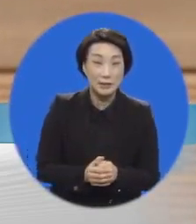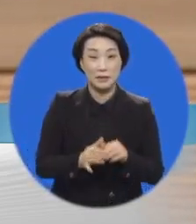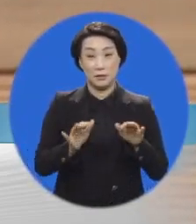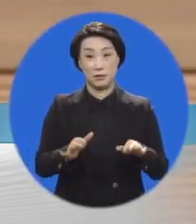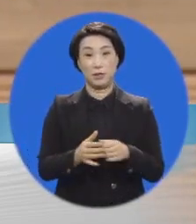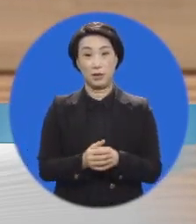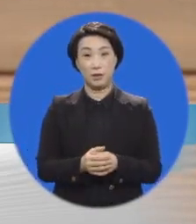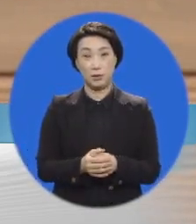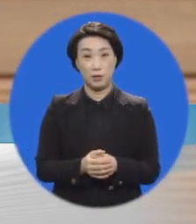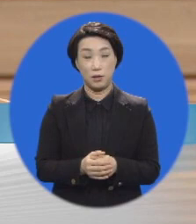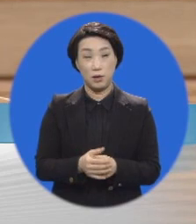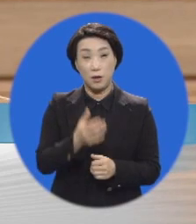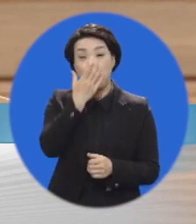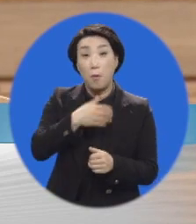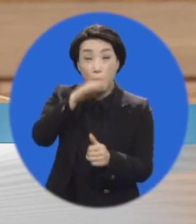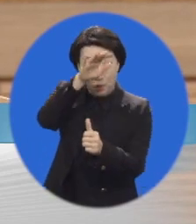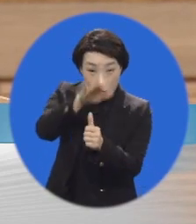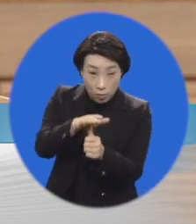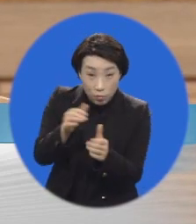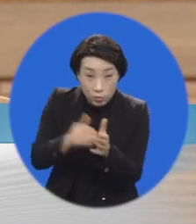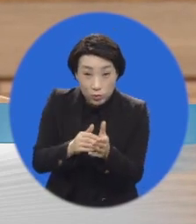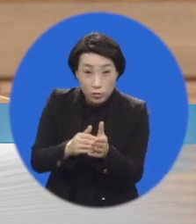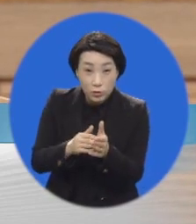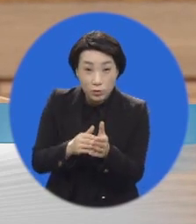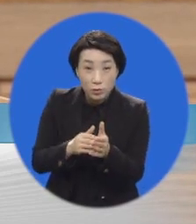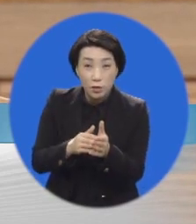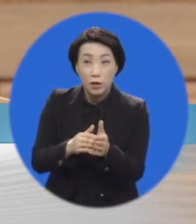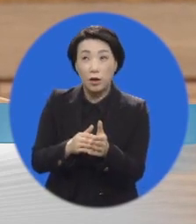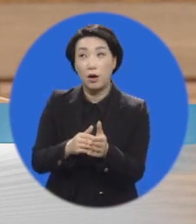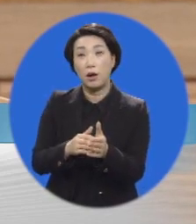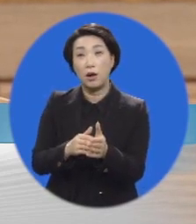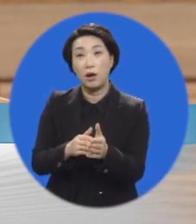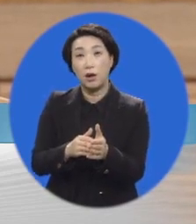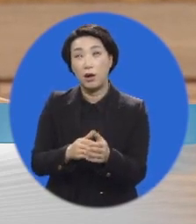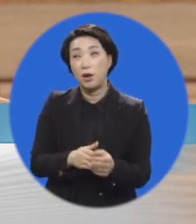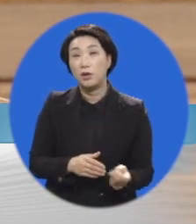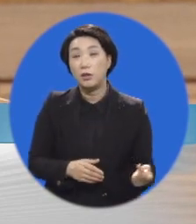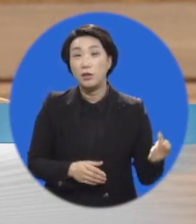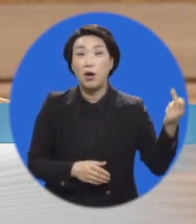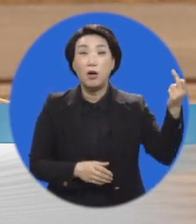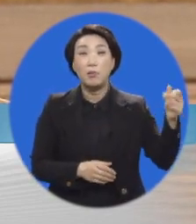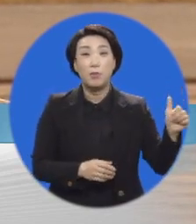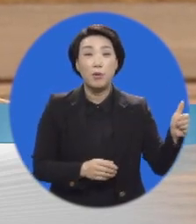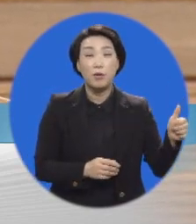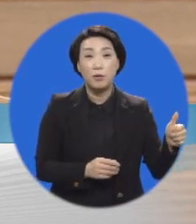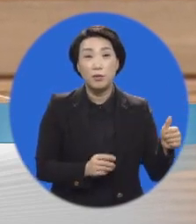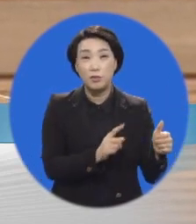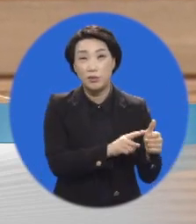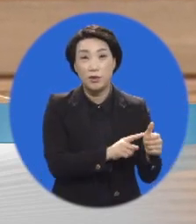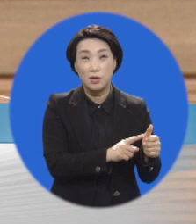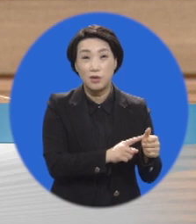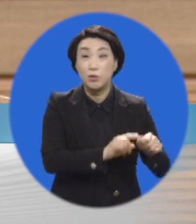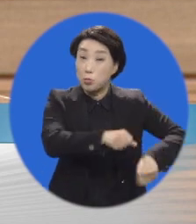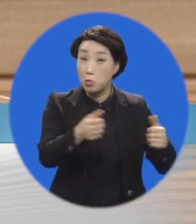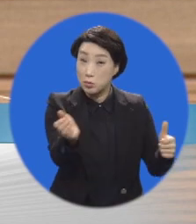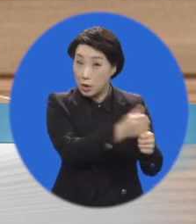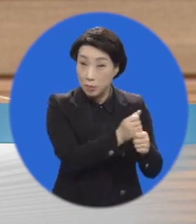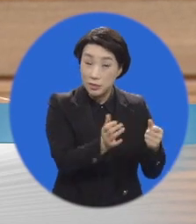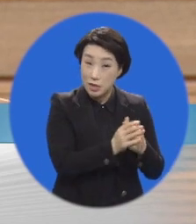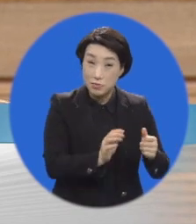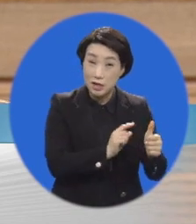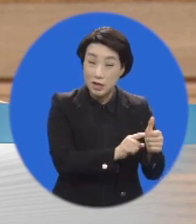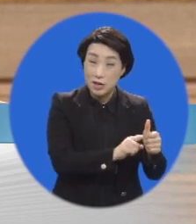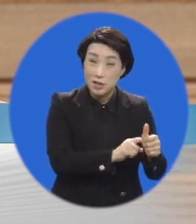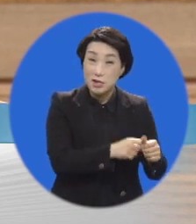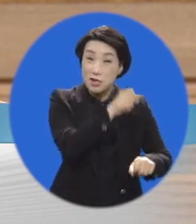이제 축복을 받고 나니까 에서가 얼마나 사냥꾼이